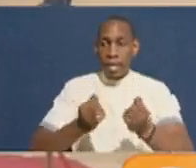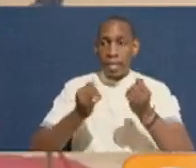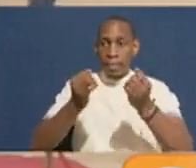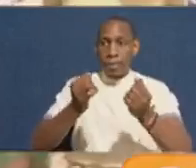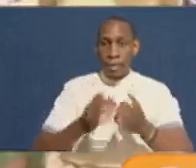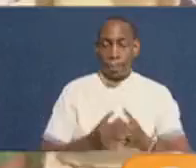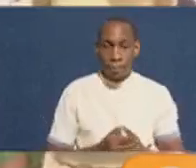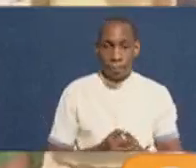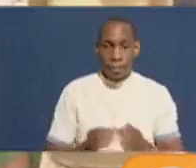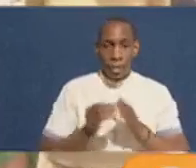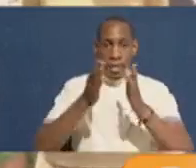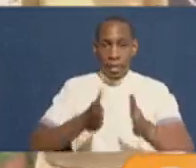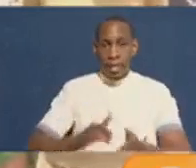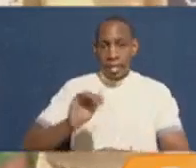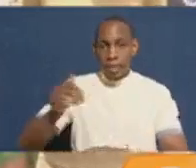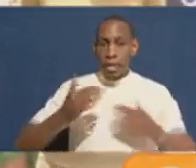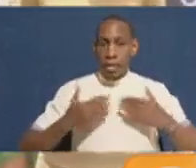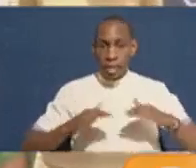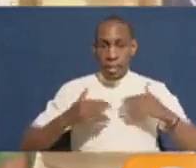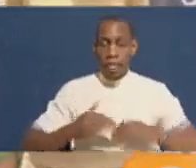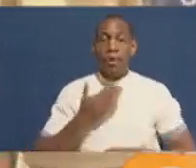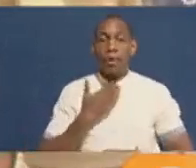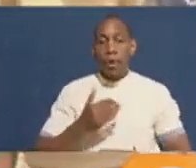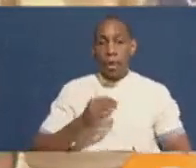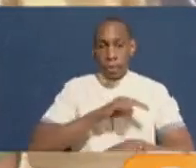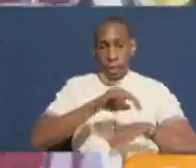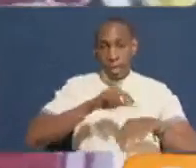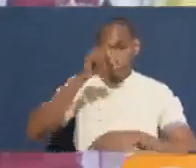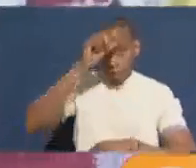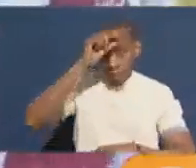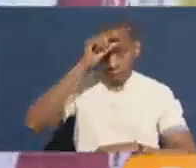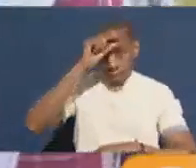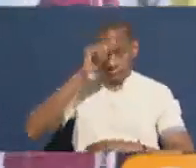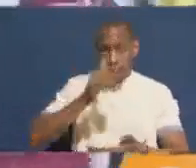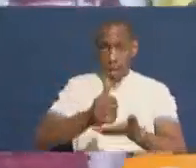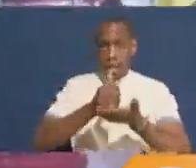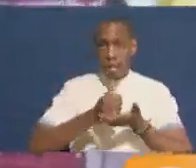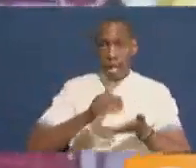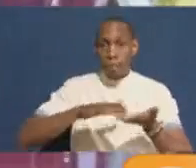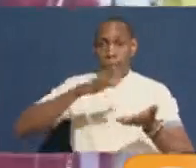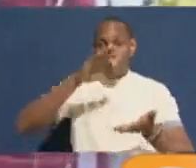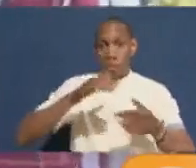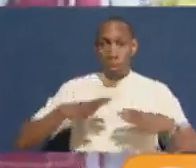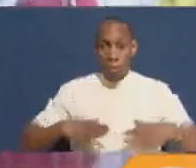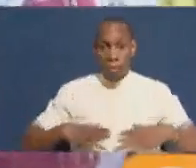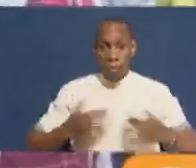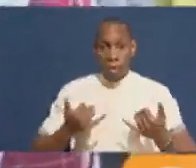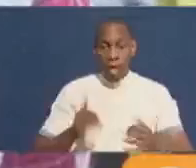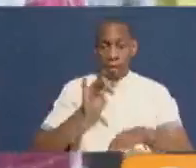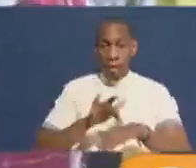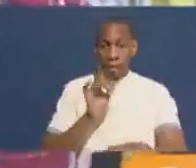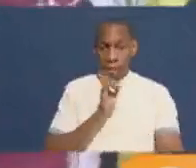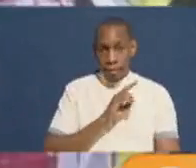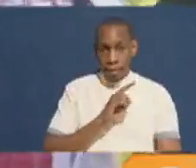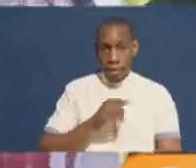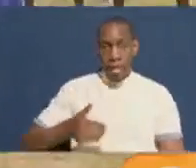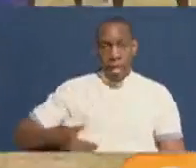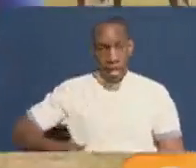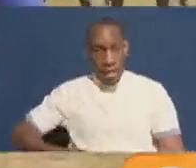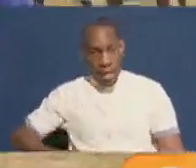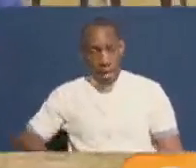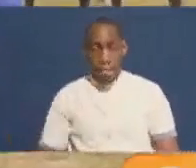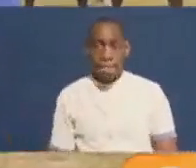Mashujaa. Viongozi kutoka kaunti hiyo wakiitaka serikali kuu kutoa msaada zaidi kwa watu ambao wameathirika na kiangazi.